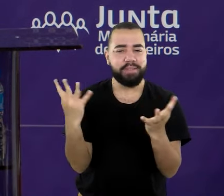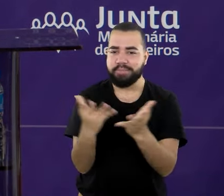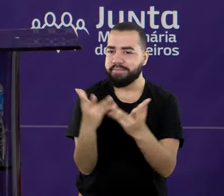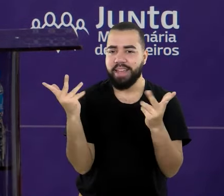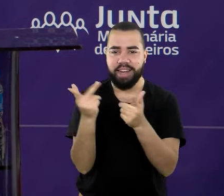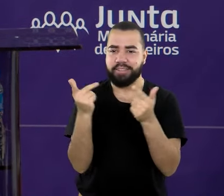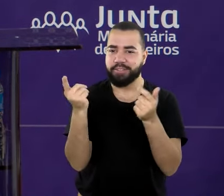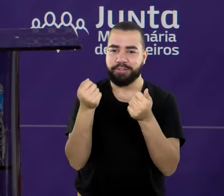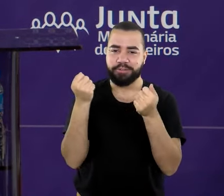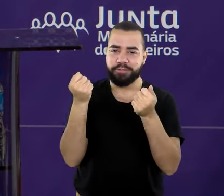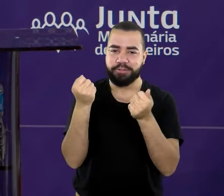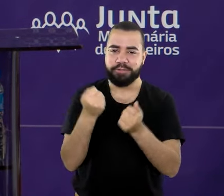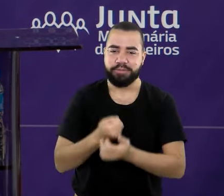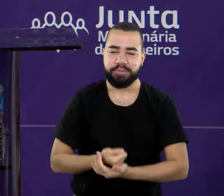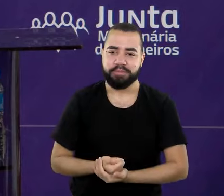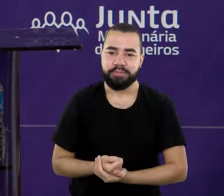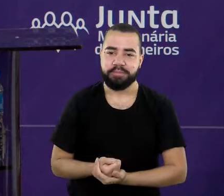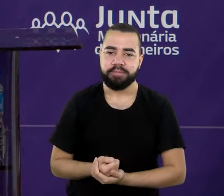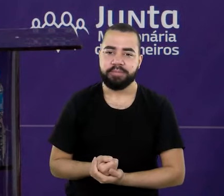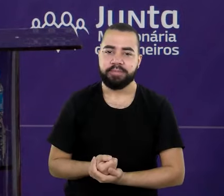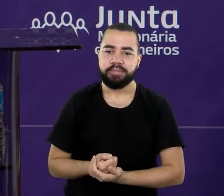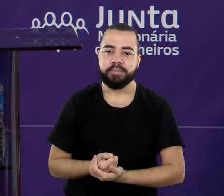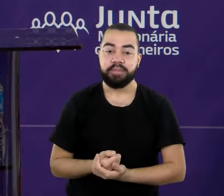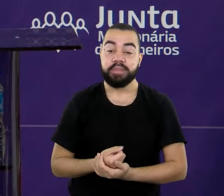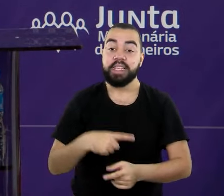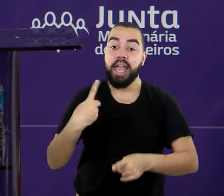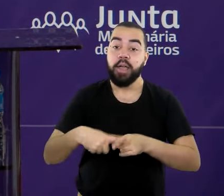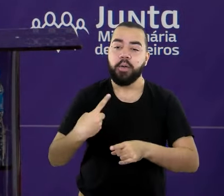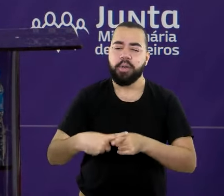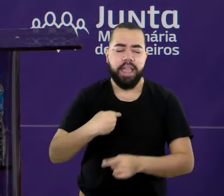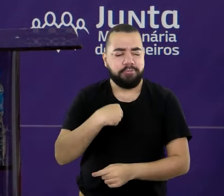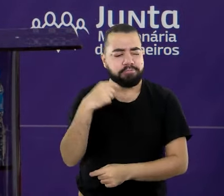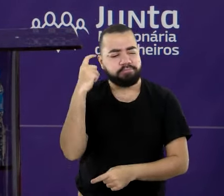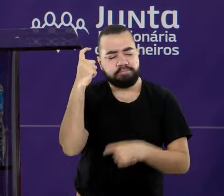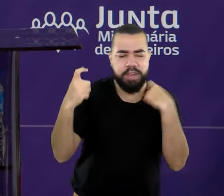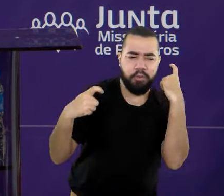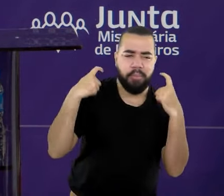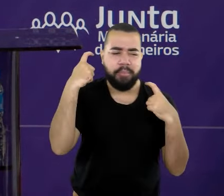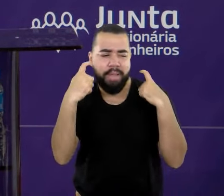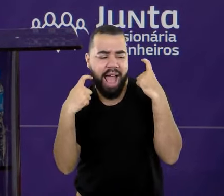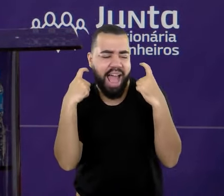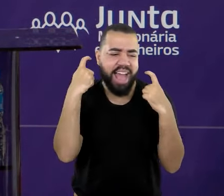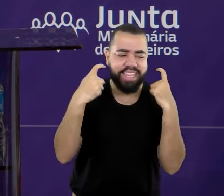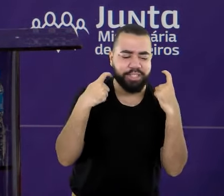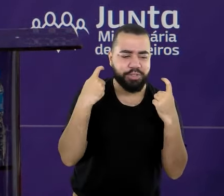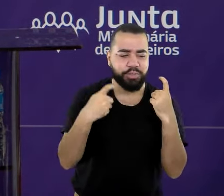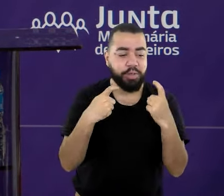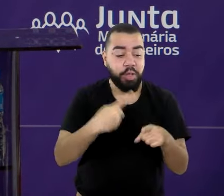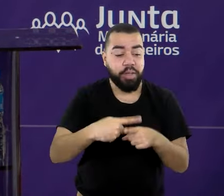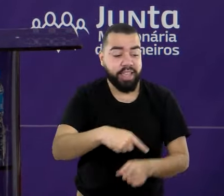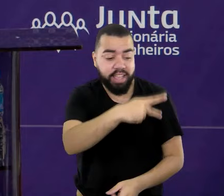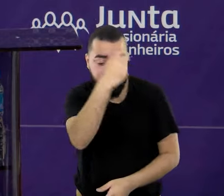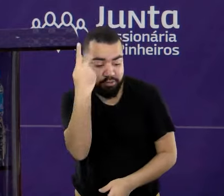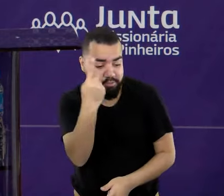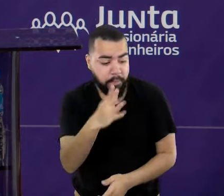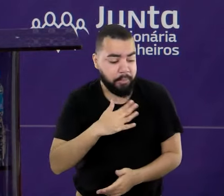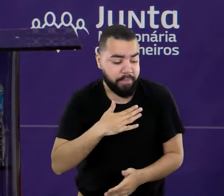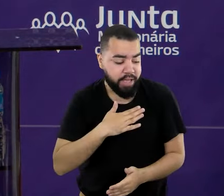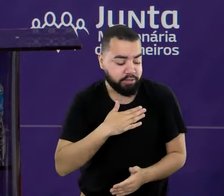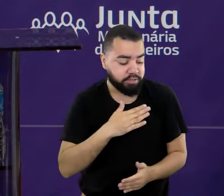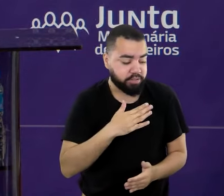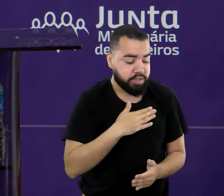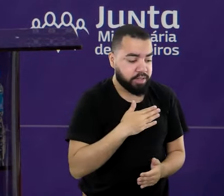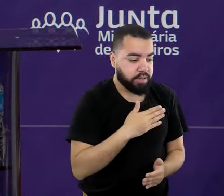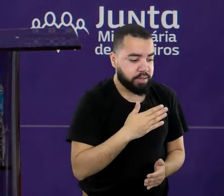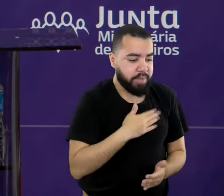담임 목사님으로 모실까 싶어 걱정이었습니다. Porque eu fiquei muito preocupado porque os membros gostaram tanto do pastor que eu achei que ia colocar